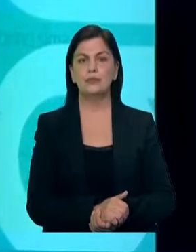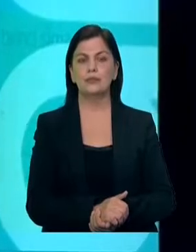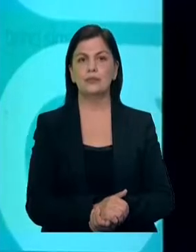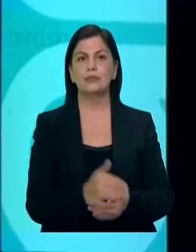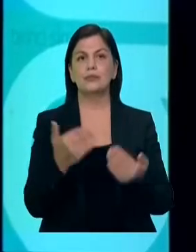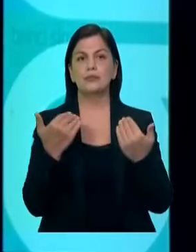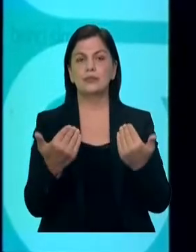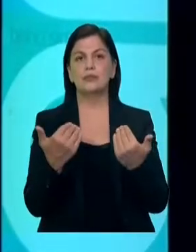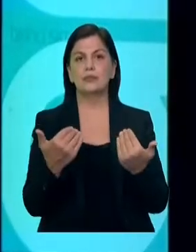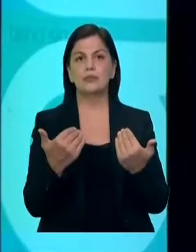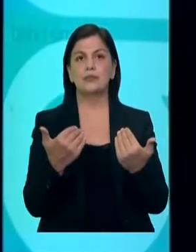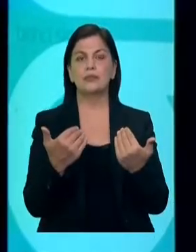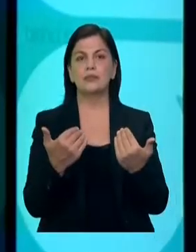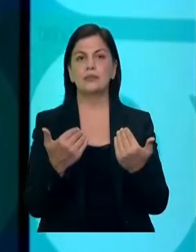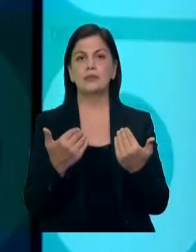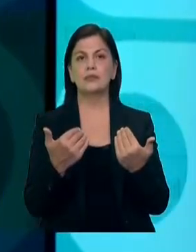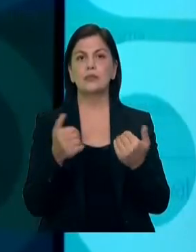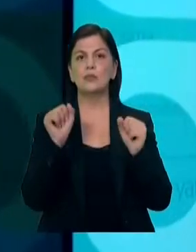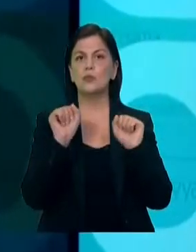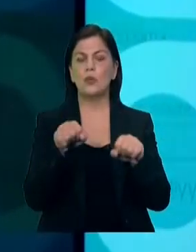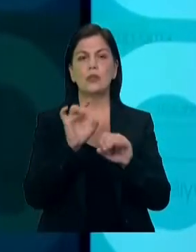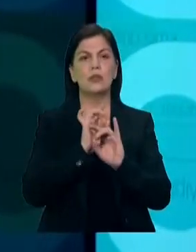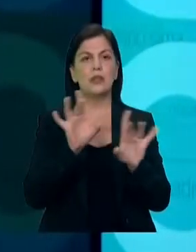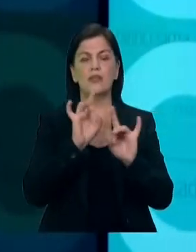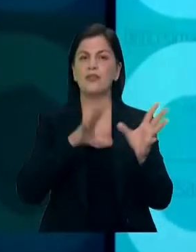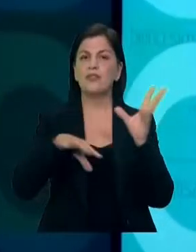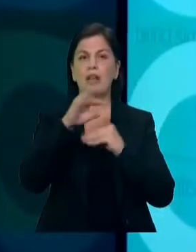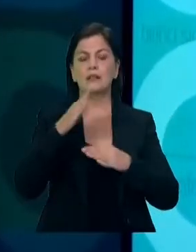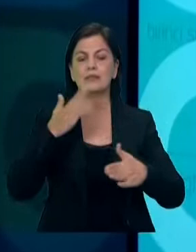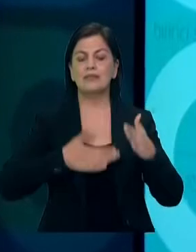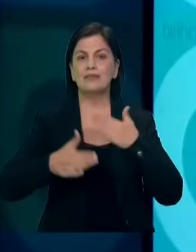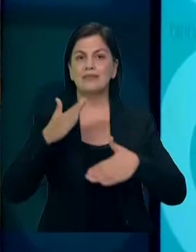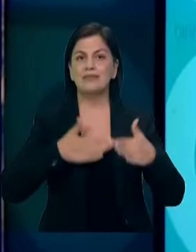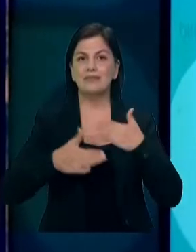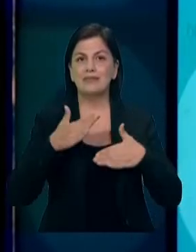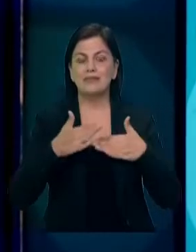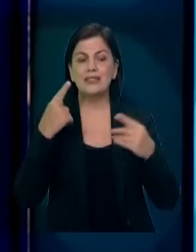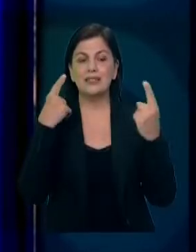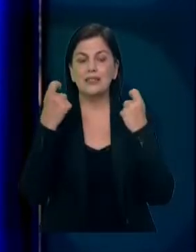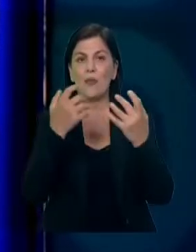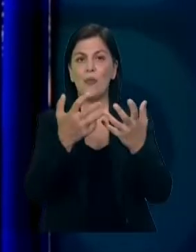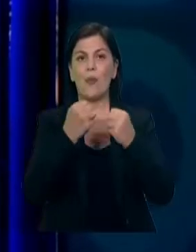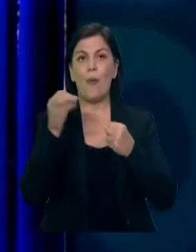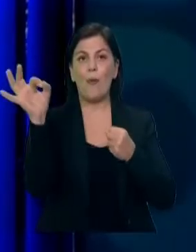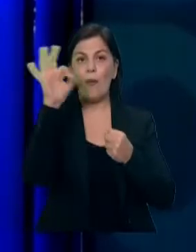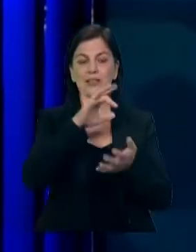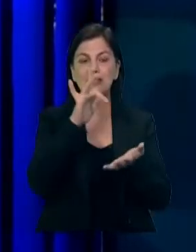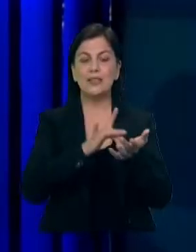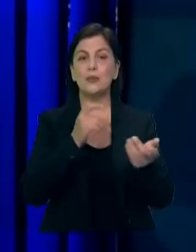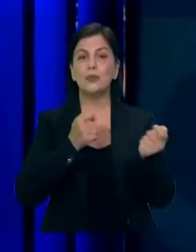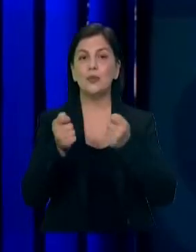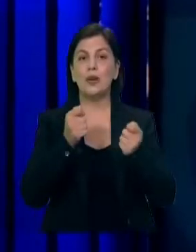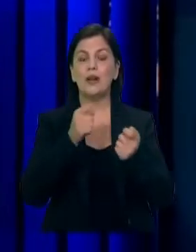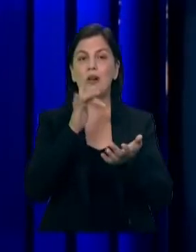İndi isə bugün açıqlamaları ilə demək olar ki, hamını sevindirən operativ qərargahın briefingi haqqında. Etiraf edək ki,